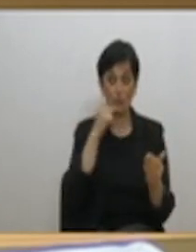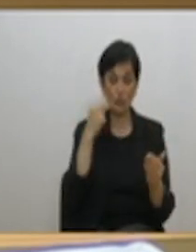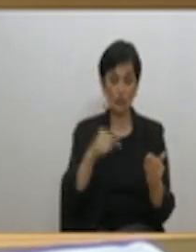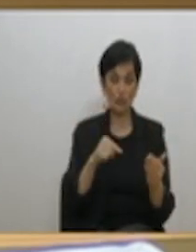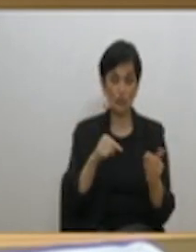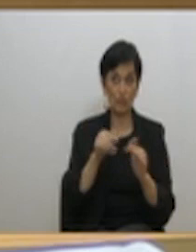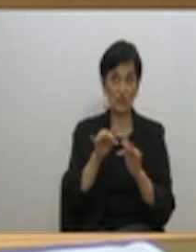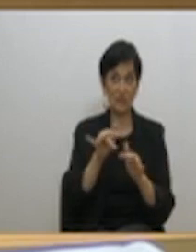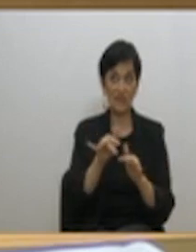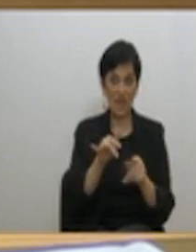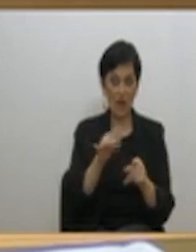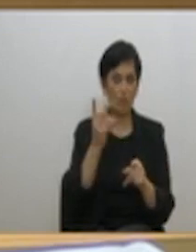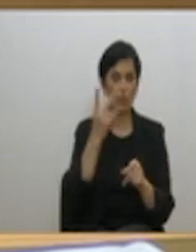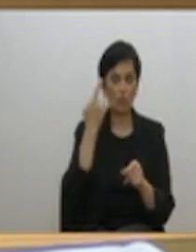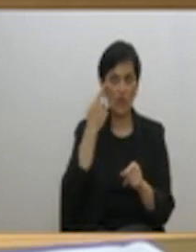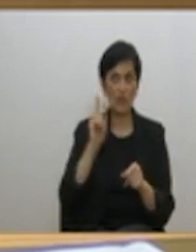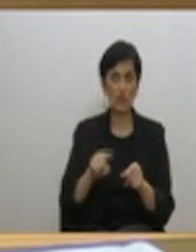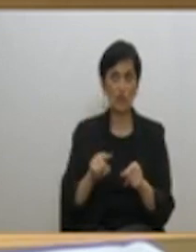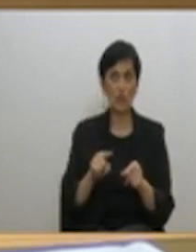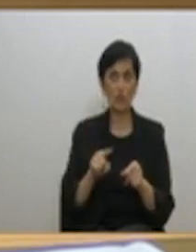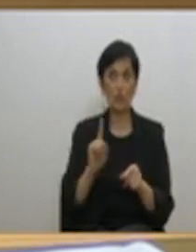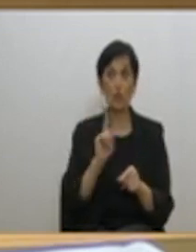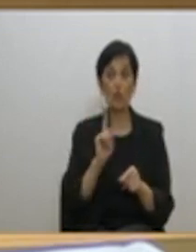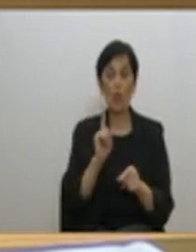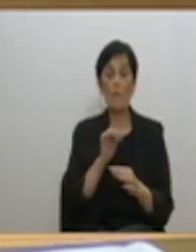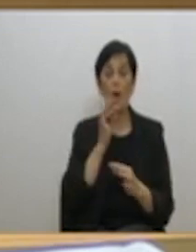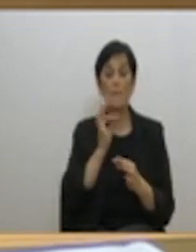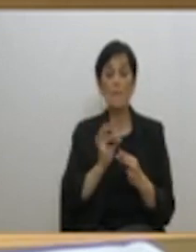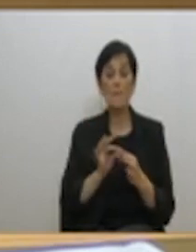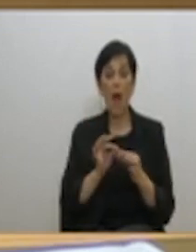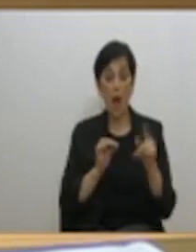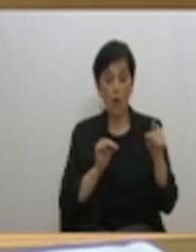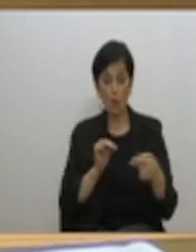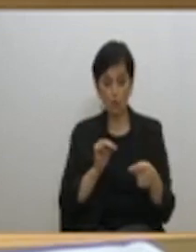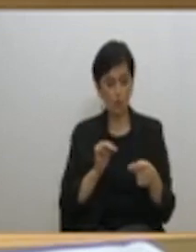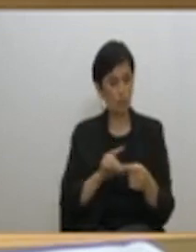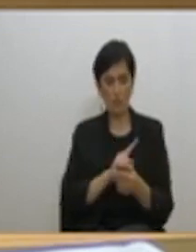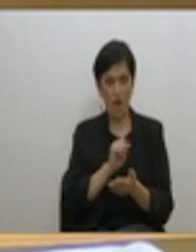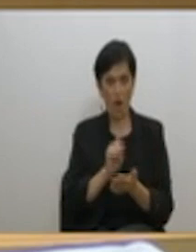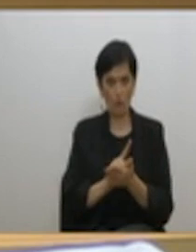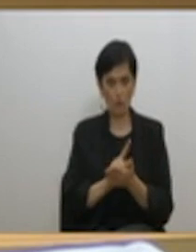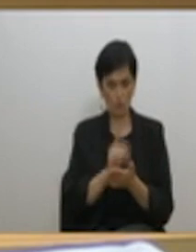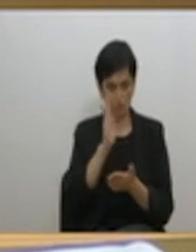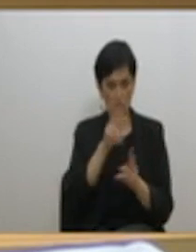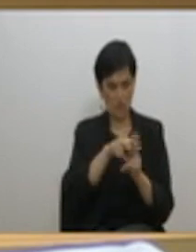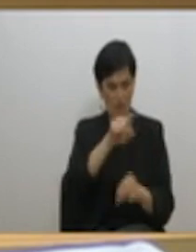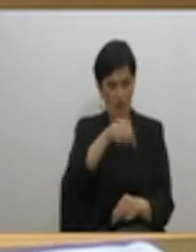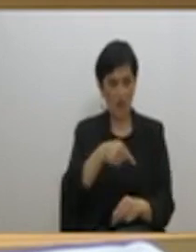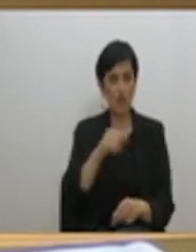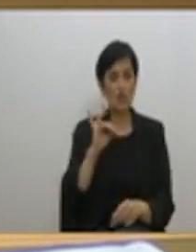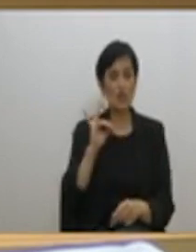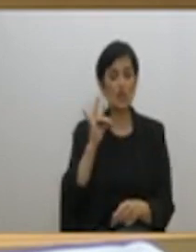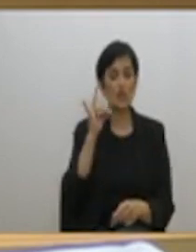საქმეს, უნდა იცოდეთ, რომ პასუხისგებლობა აუცილებლად ამაზე დაგეკისრება და ისტორია